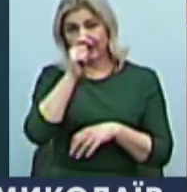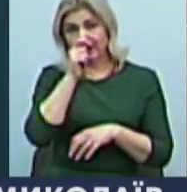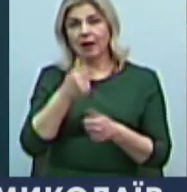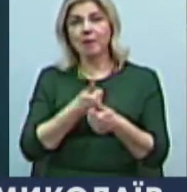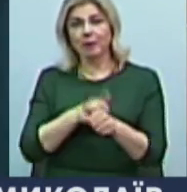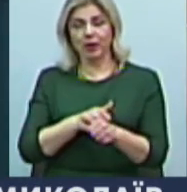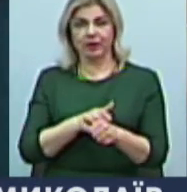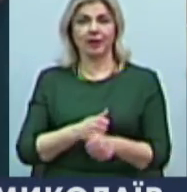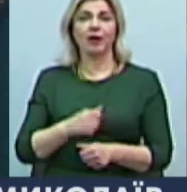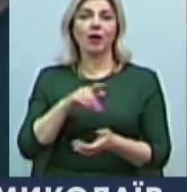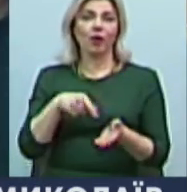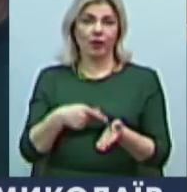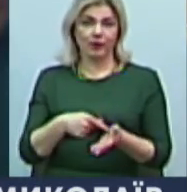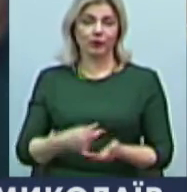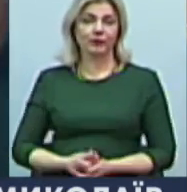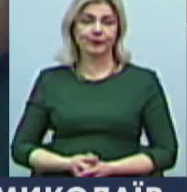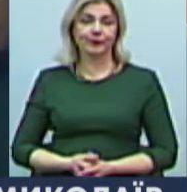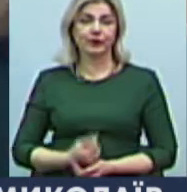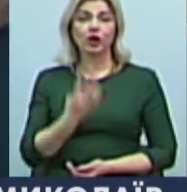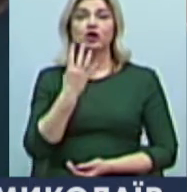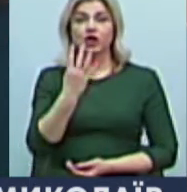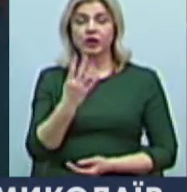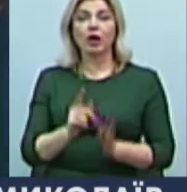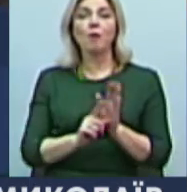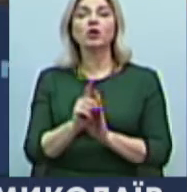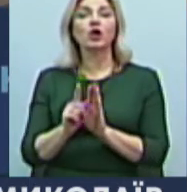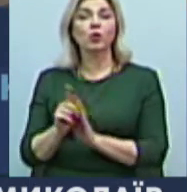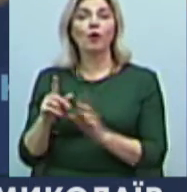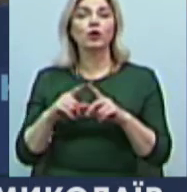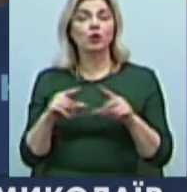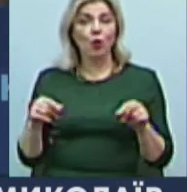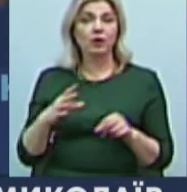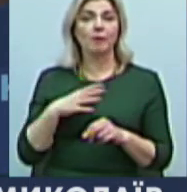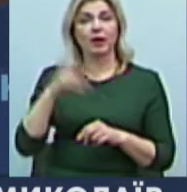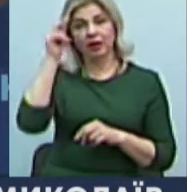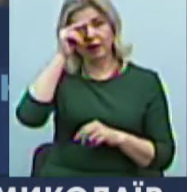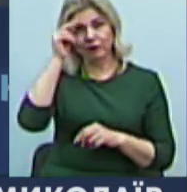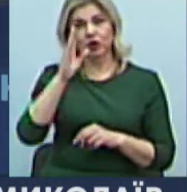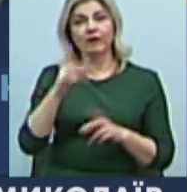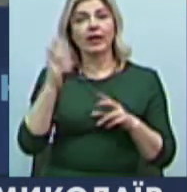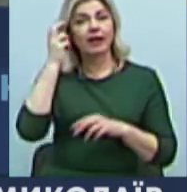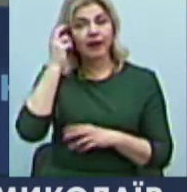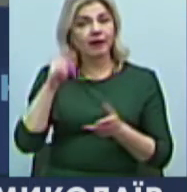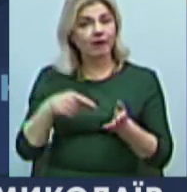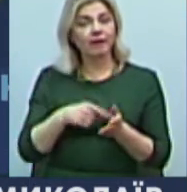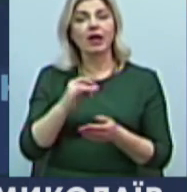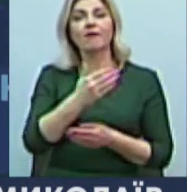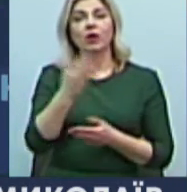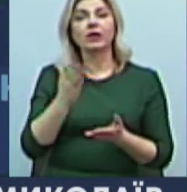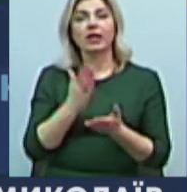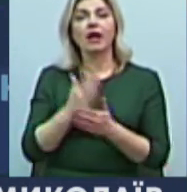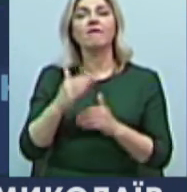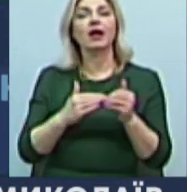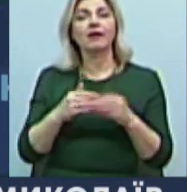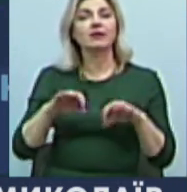бібліотеці Кропивницького. Двоє вчителів початкової школи пройшли навчання в Києві, і вони є фахівцями. І ми в цьому